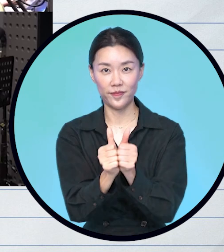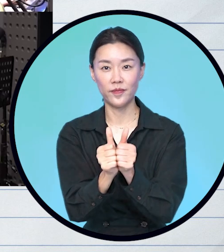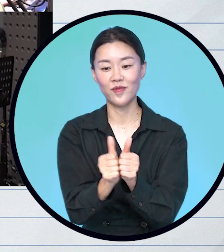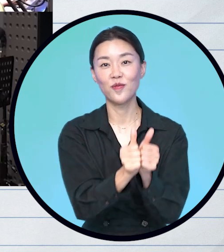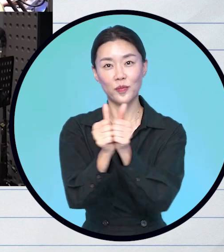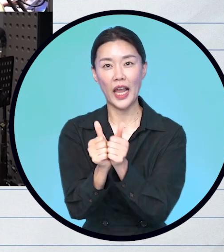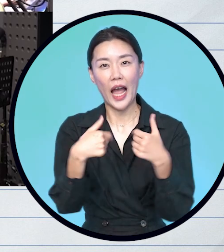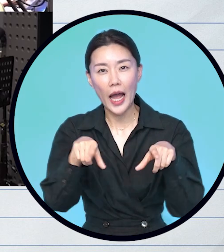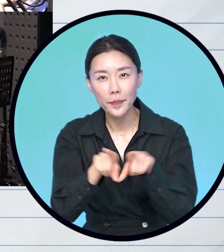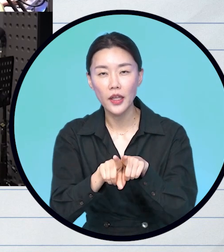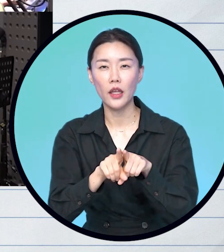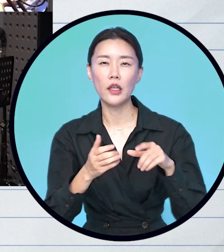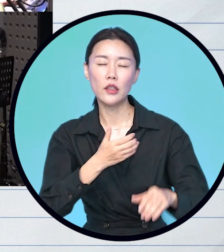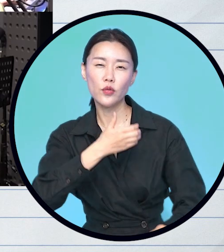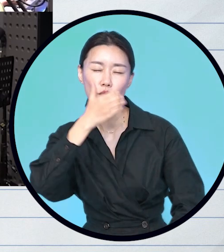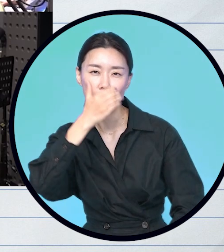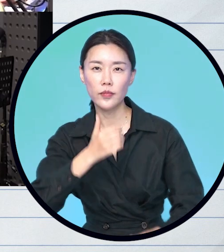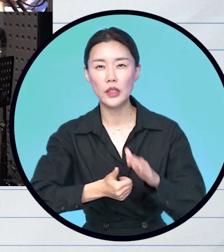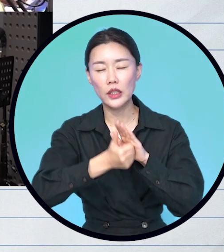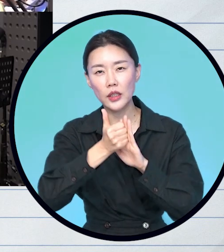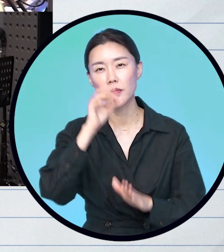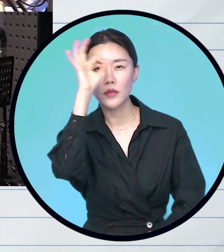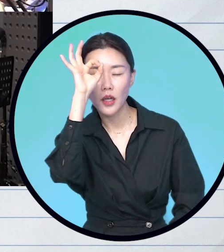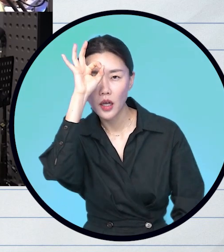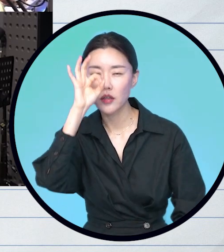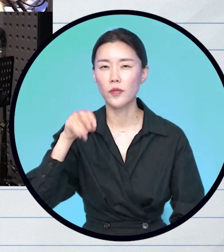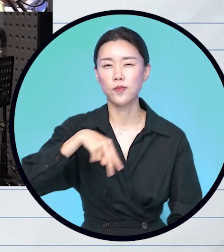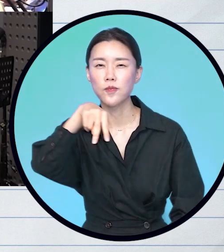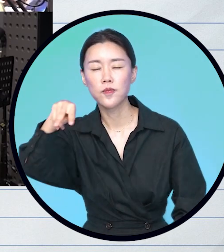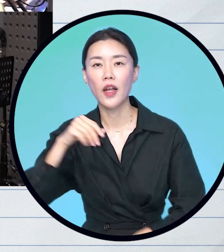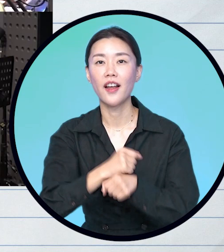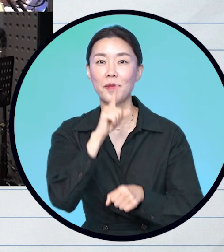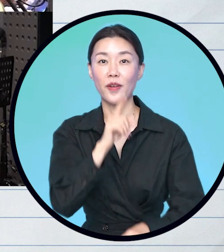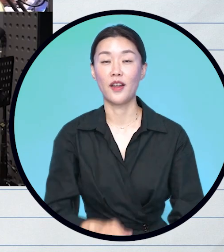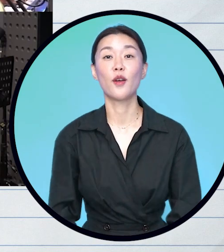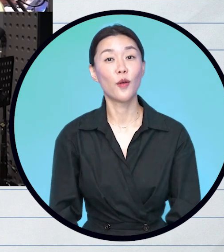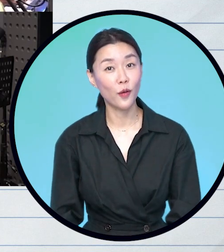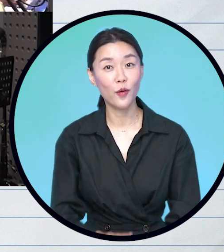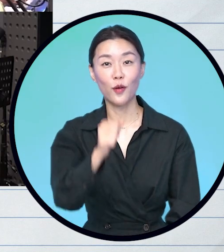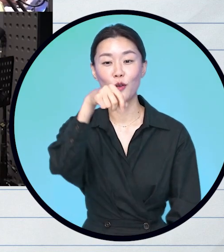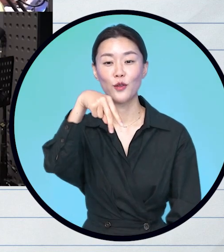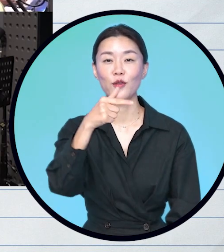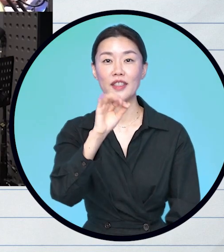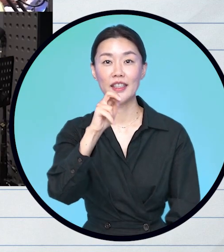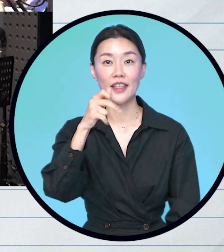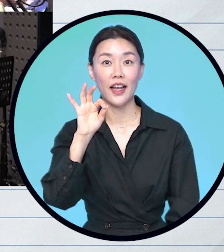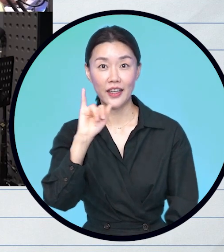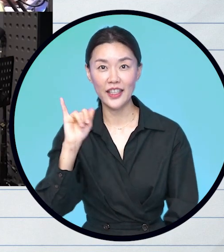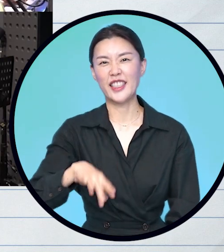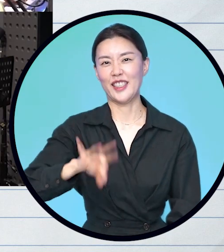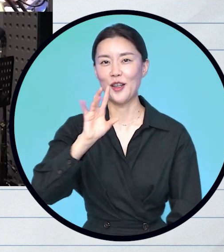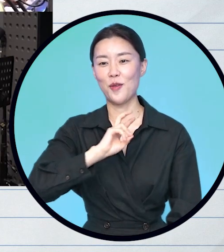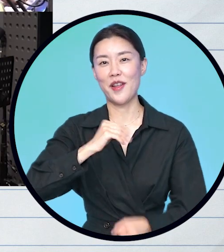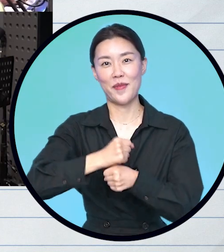함께 희망을 찾아 떠난다는 얘기? 이런 느낌의 곡입니다. 그런 노래구나. 네. 휴닝카이 씨, 본인의 이번 첫